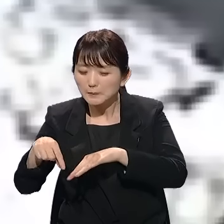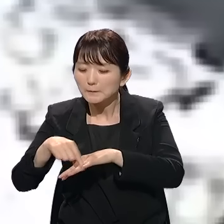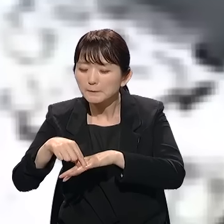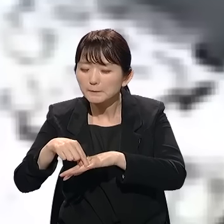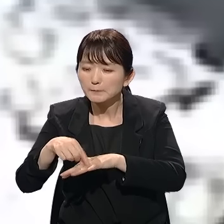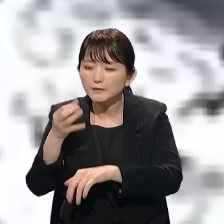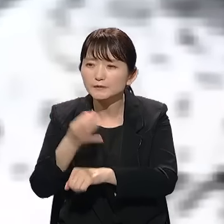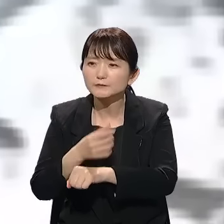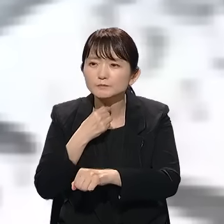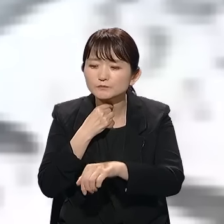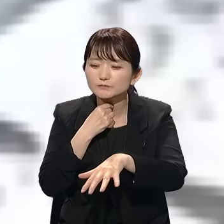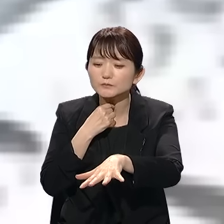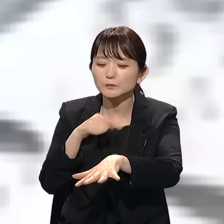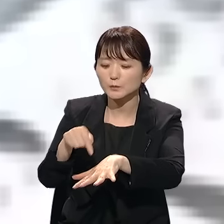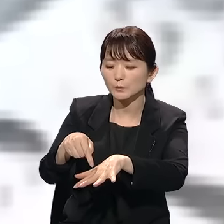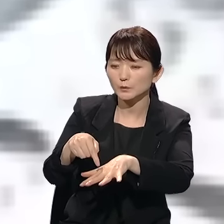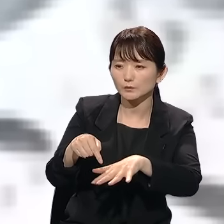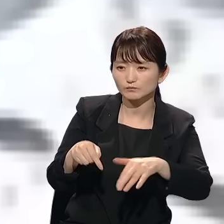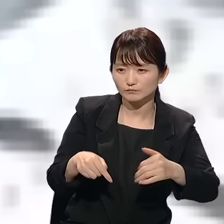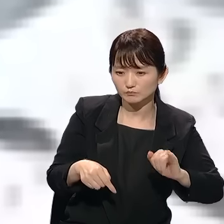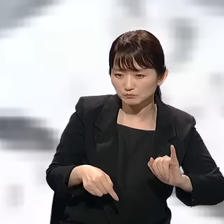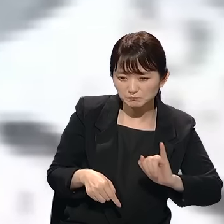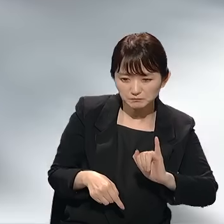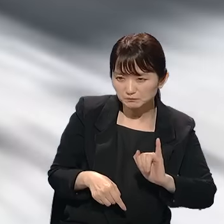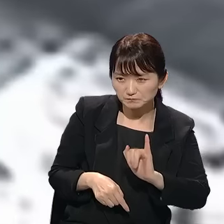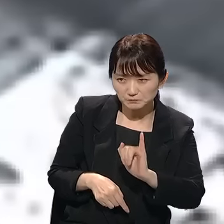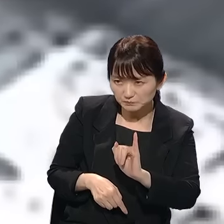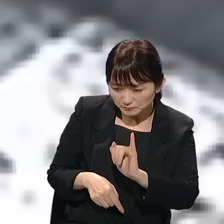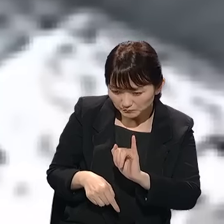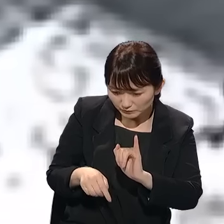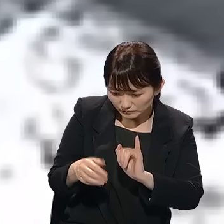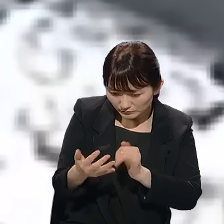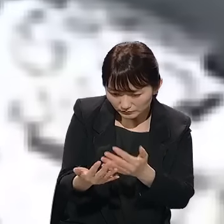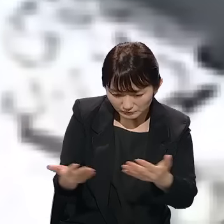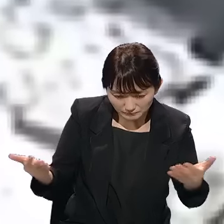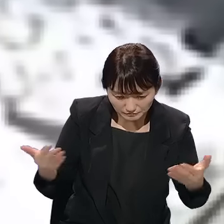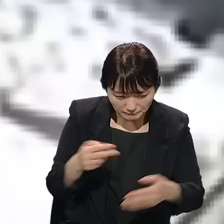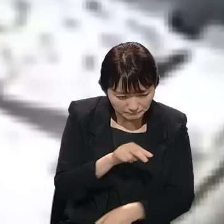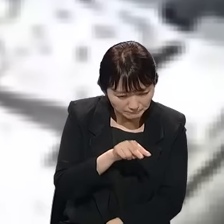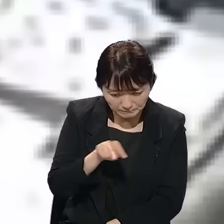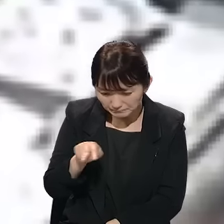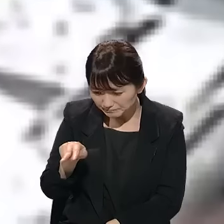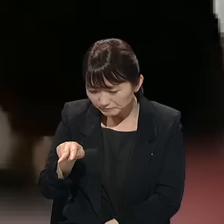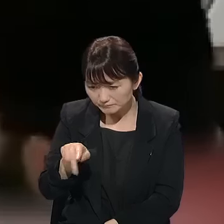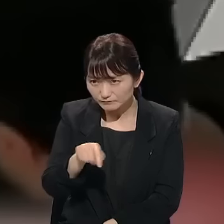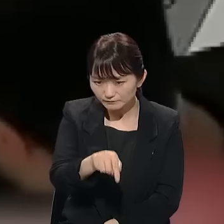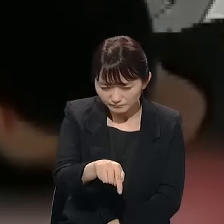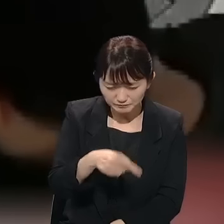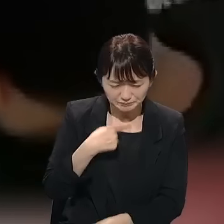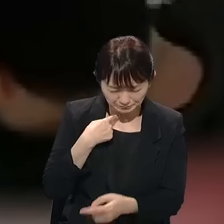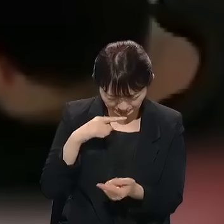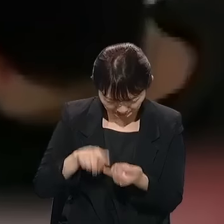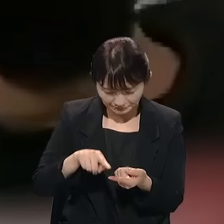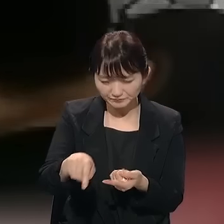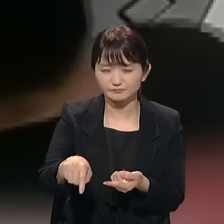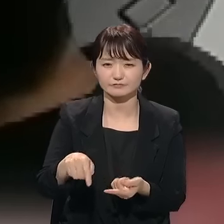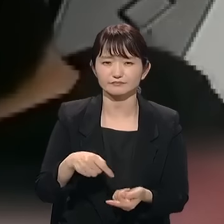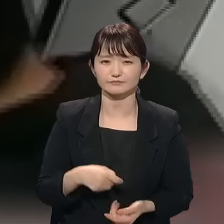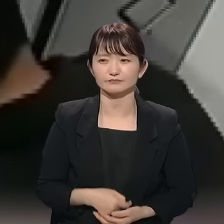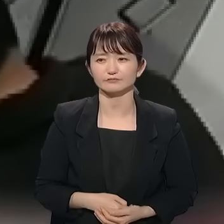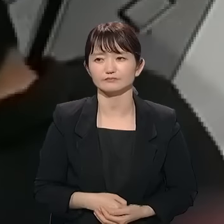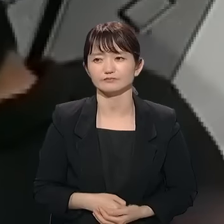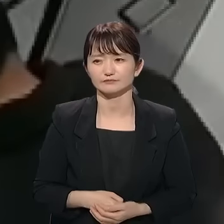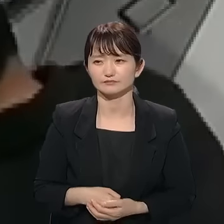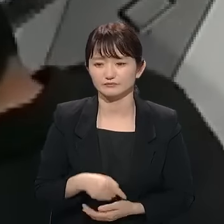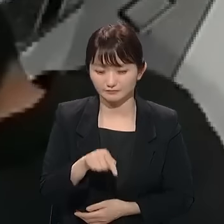손을 쭉 핀 채 성큼성큼 다가갑니다. 진열대를 유심히 살펴보던 녀석, 이거네 이거 제가 마음에 쏙 들었는지